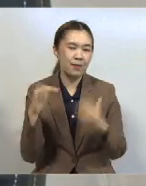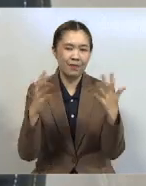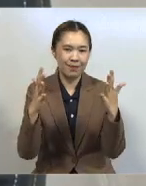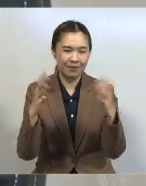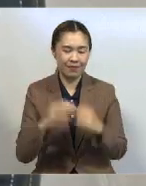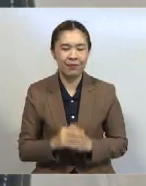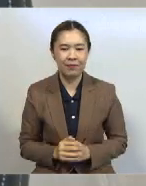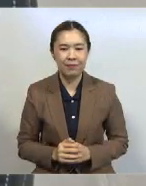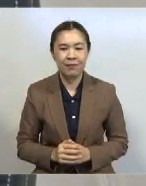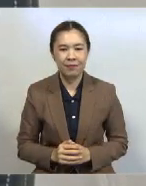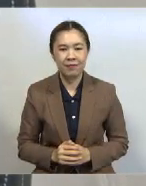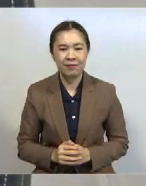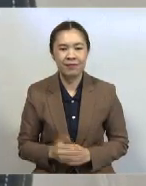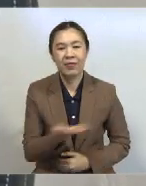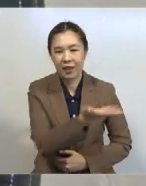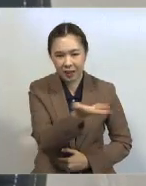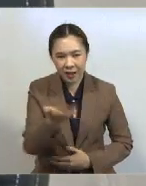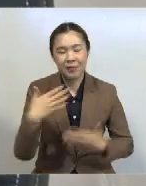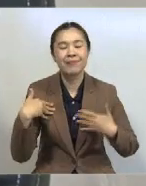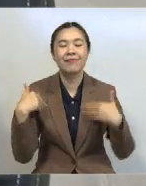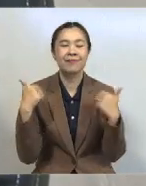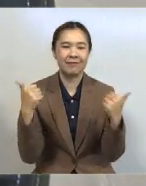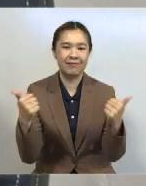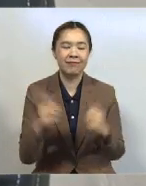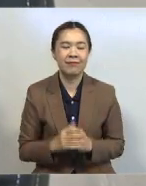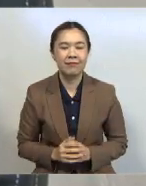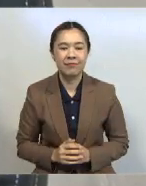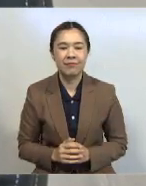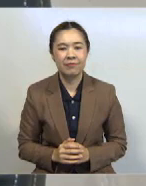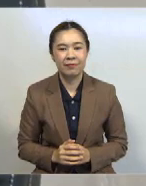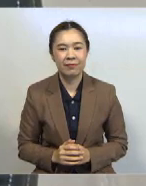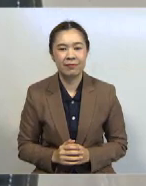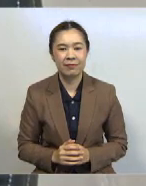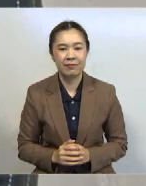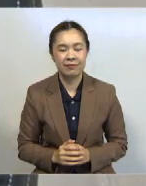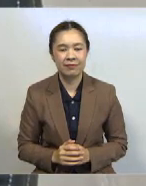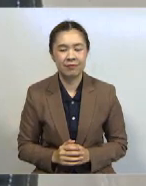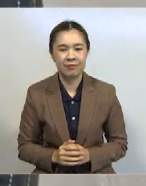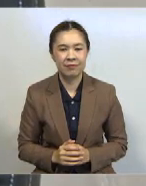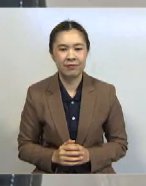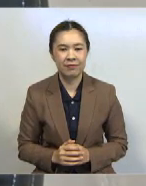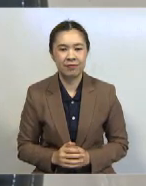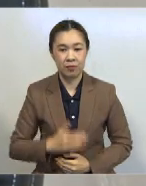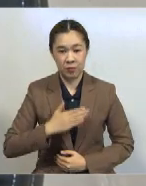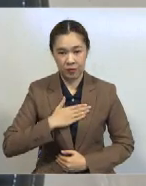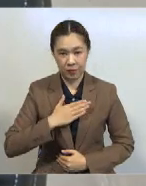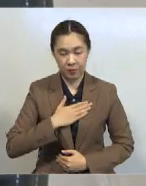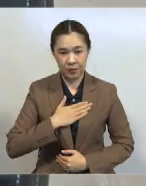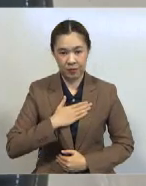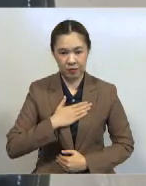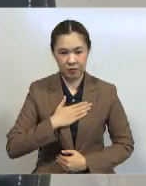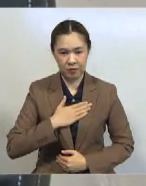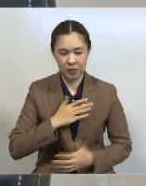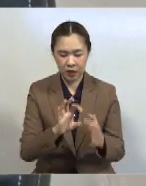ในเรื่องนี้ใดๆทั้งสิ้นนะครับขอให้ทุกท่านสบายใจนะครับแล้วก็ส่วนอีกส่วนหนึ่งก็คือว่าผมเนี่ยนะครับสุขภ